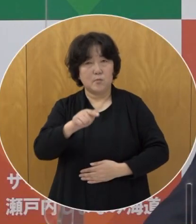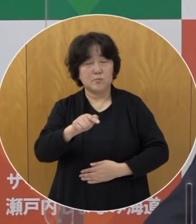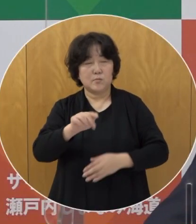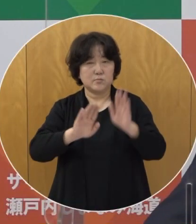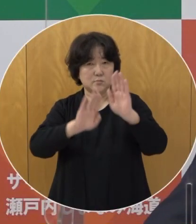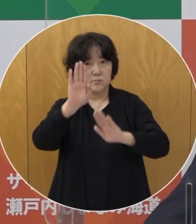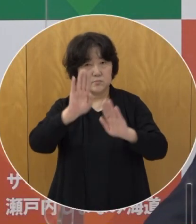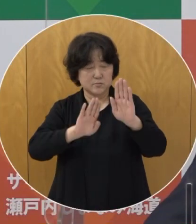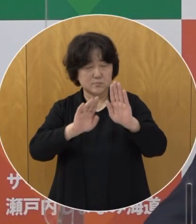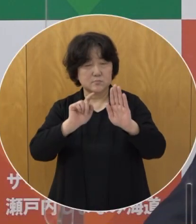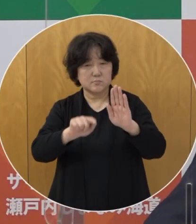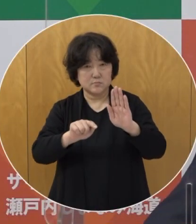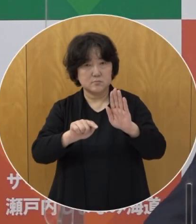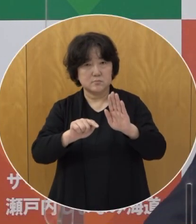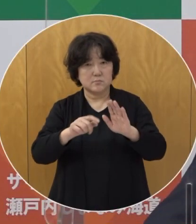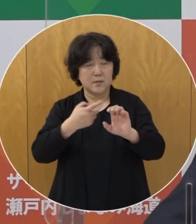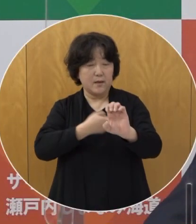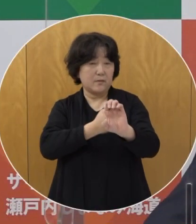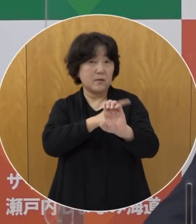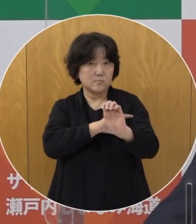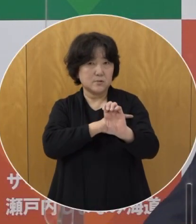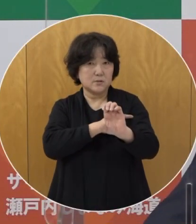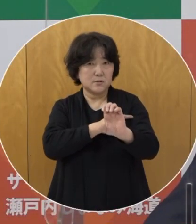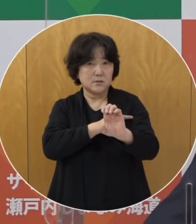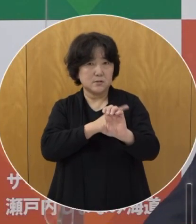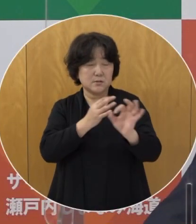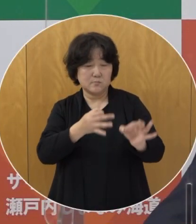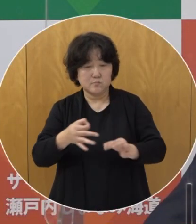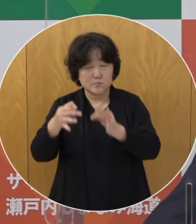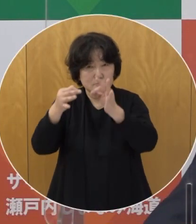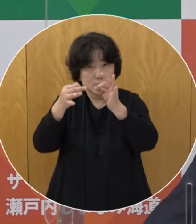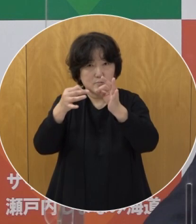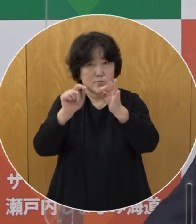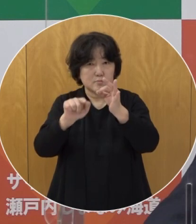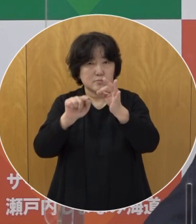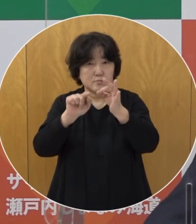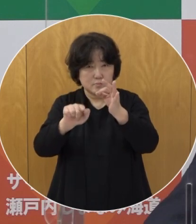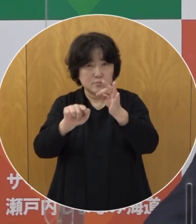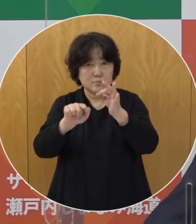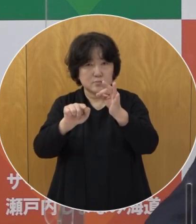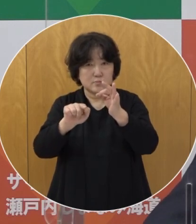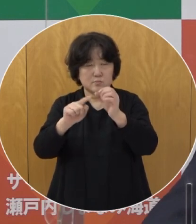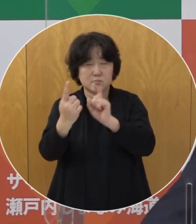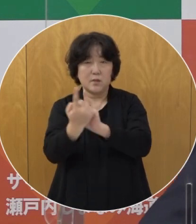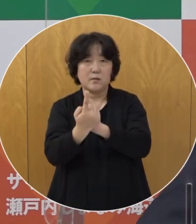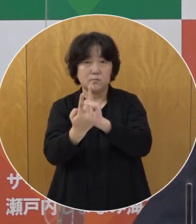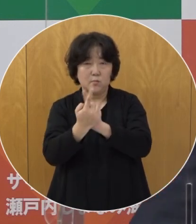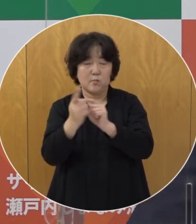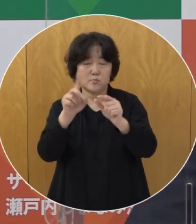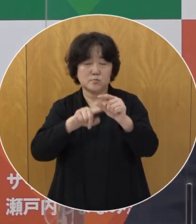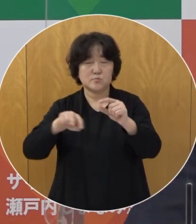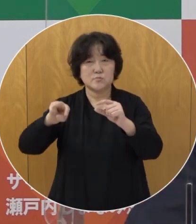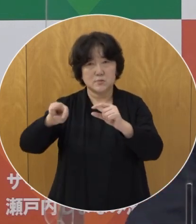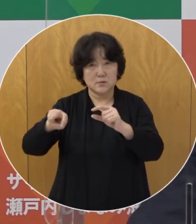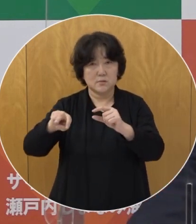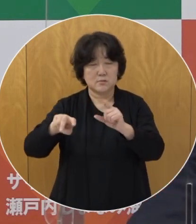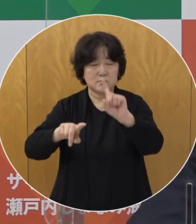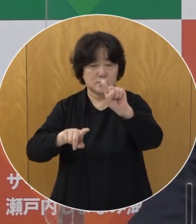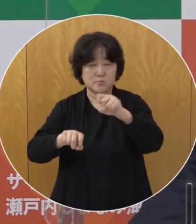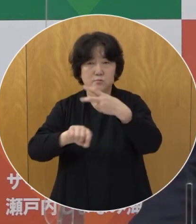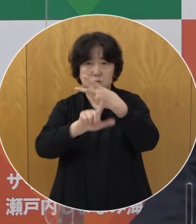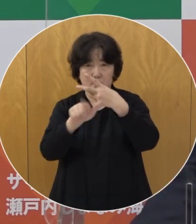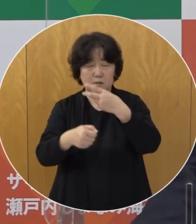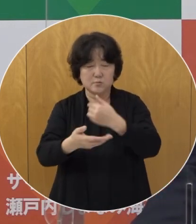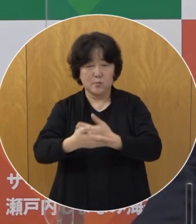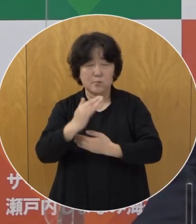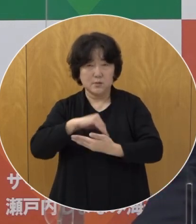で本日はエネルギー・物価高騰対応を中心とする12月補正予算の内容